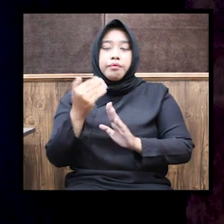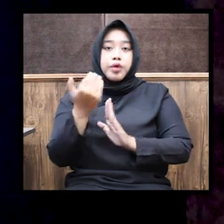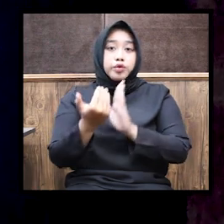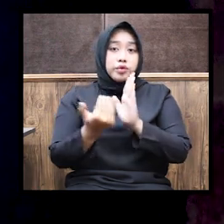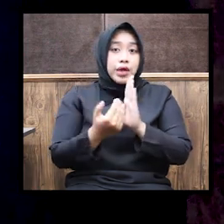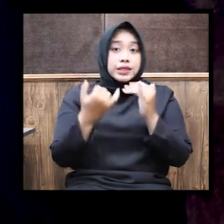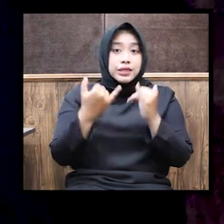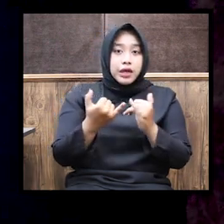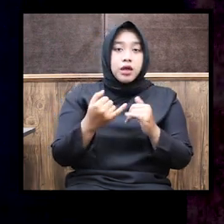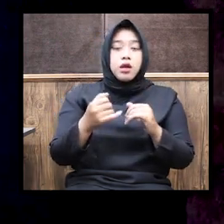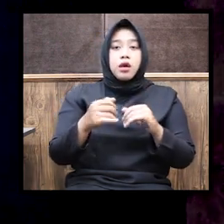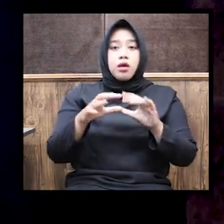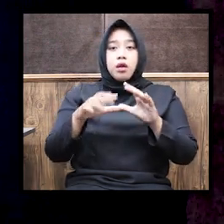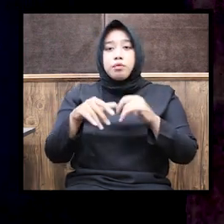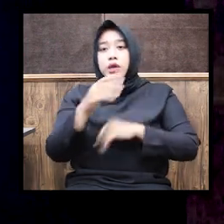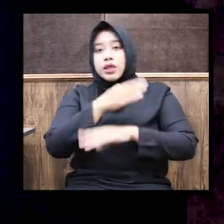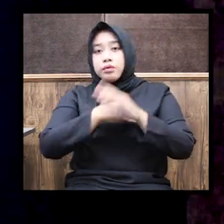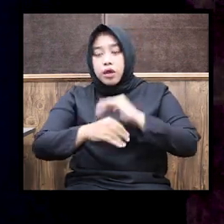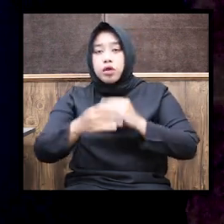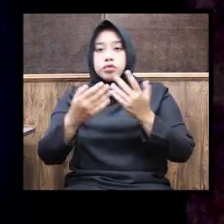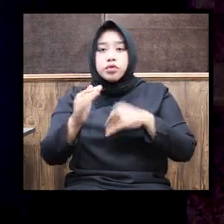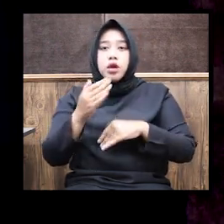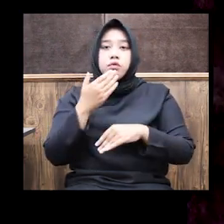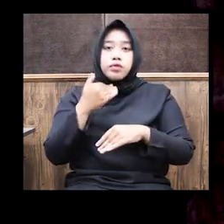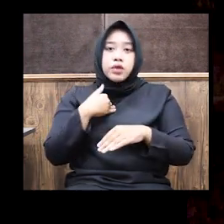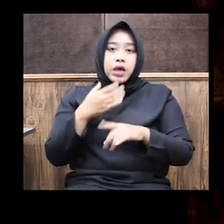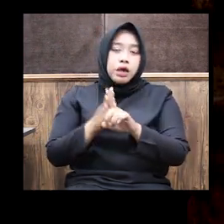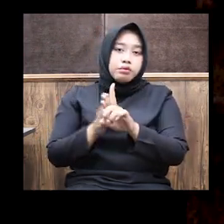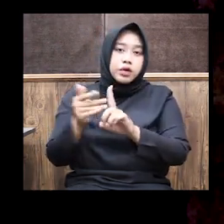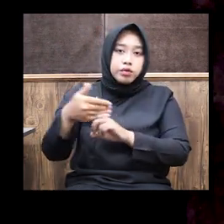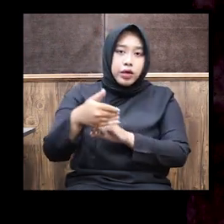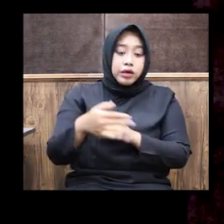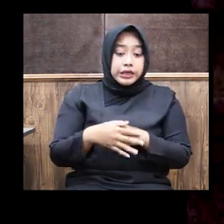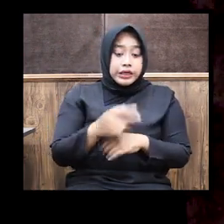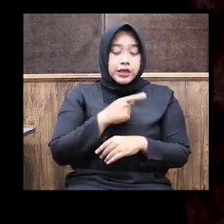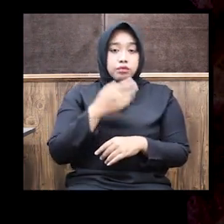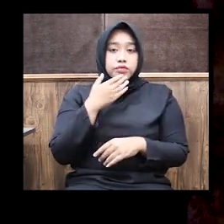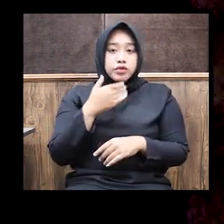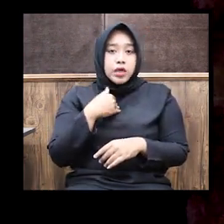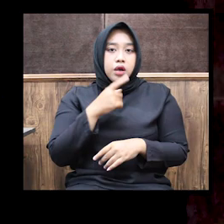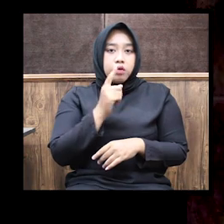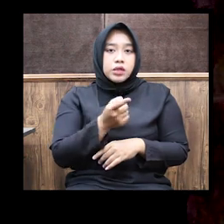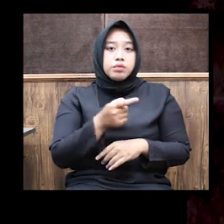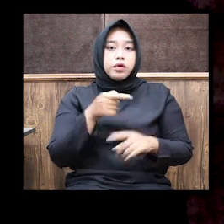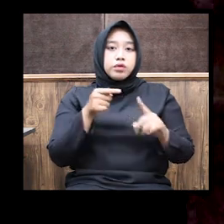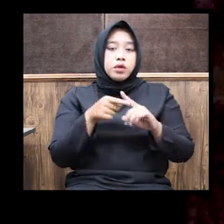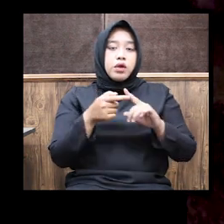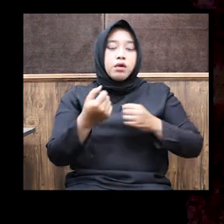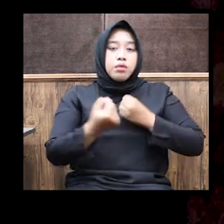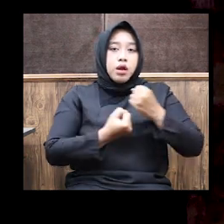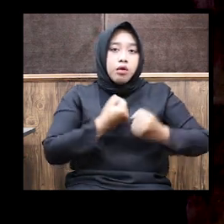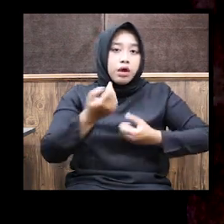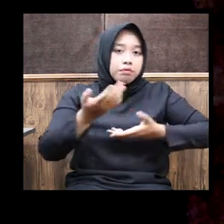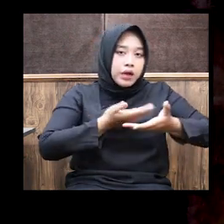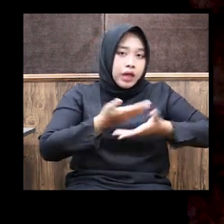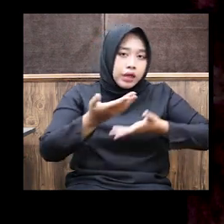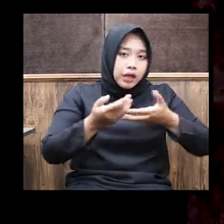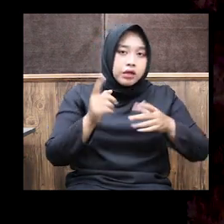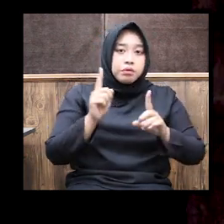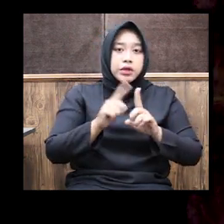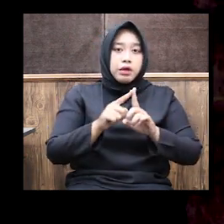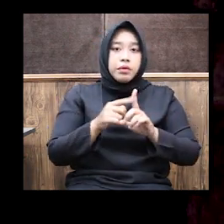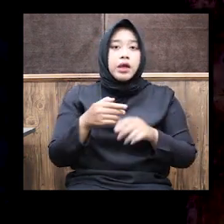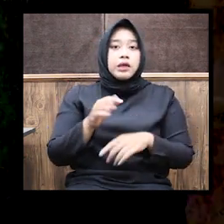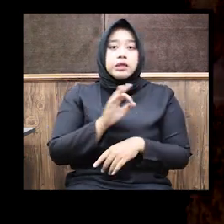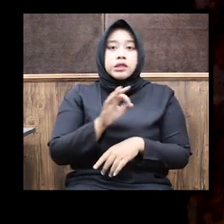Penang sudah dilindungi Kemudian dari kami punya kewajiban untuk melakukan pelayanan yang pertama jangan sungkan untuk datang ke